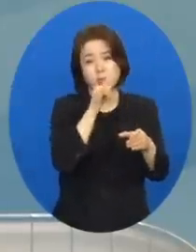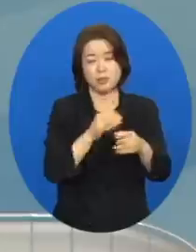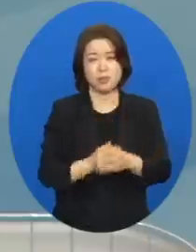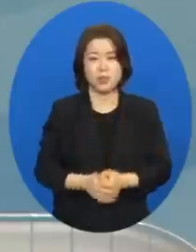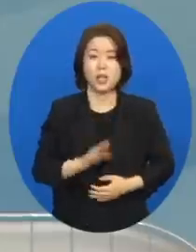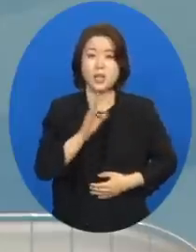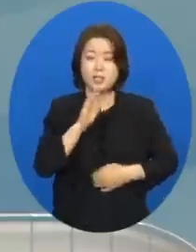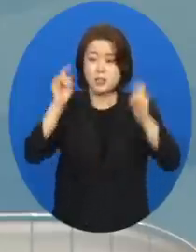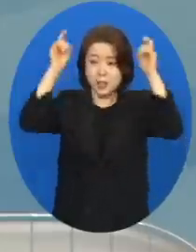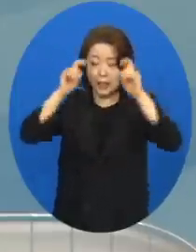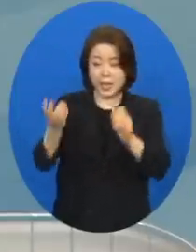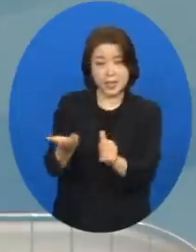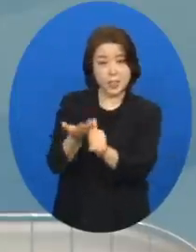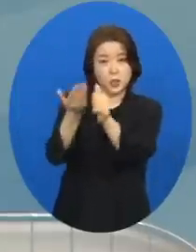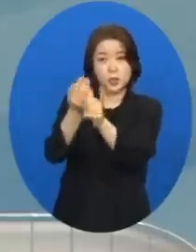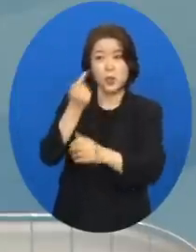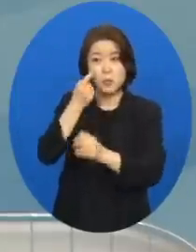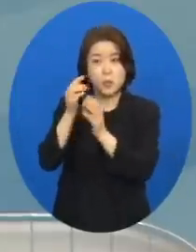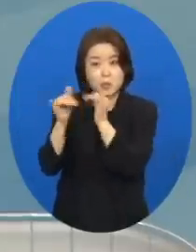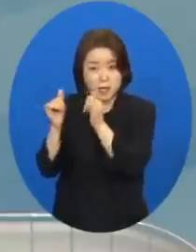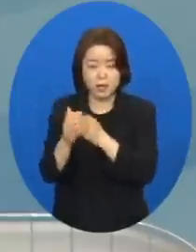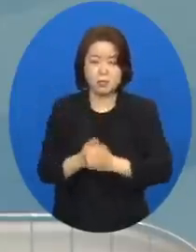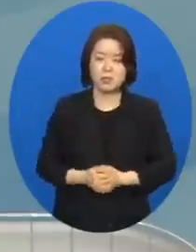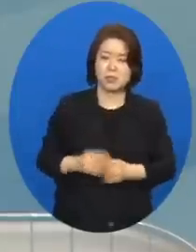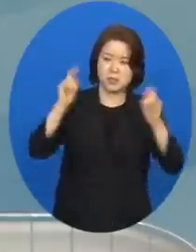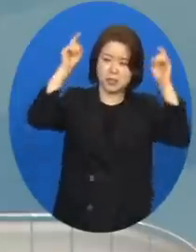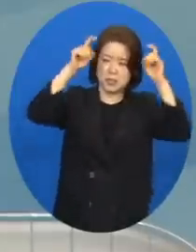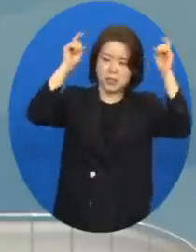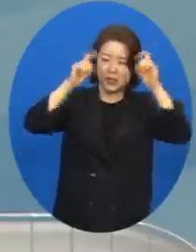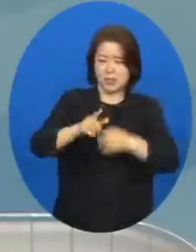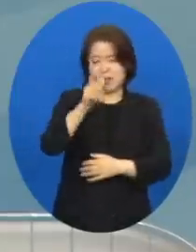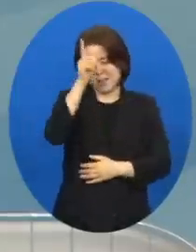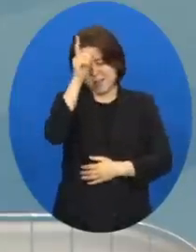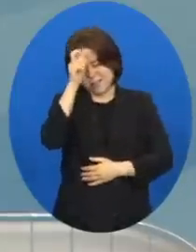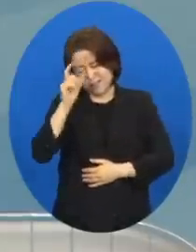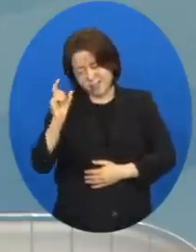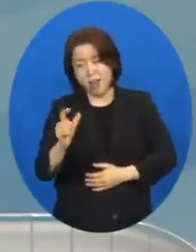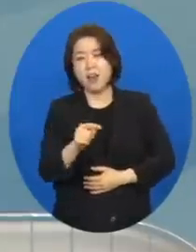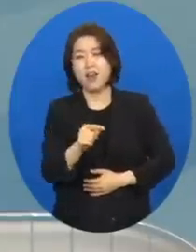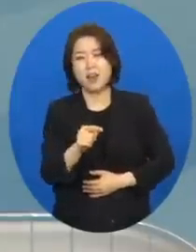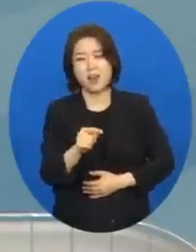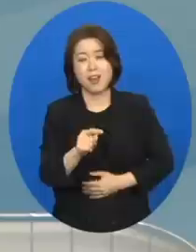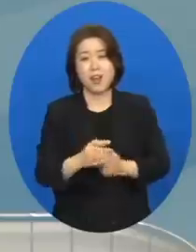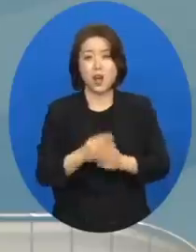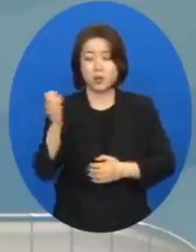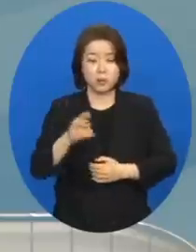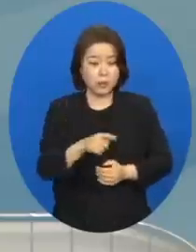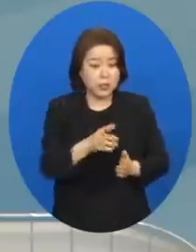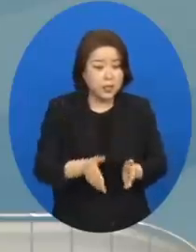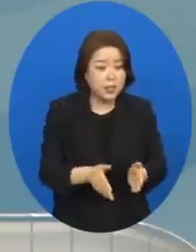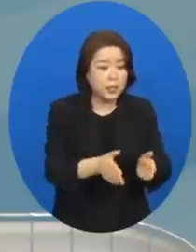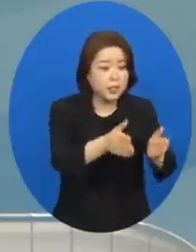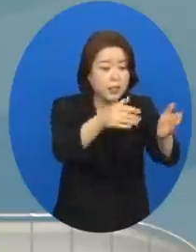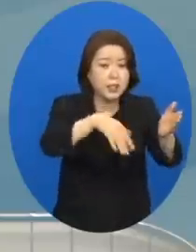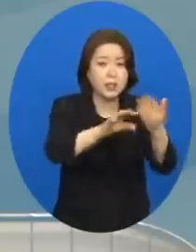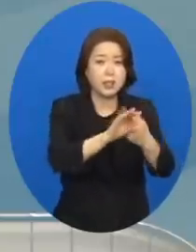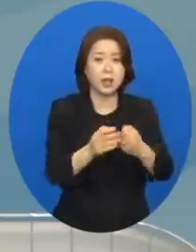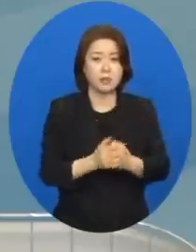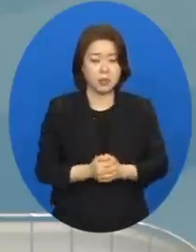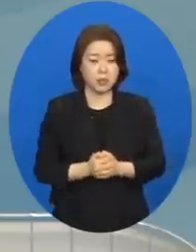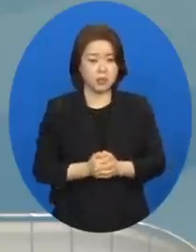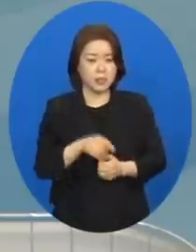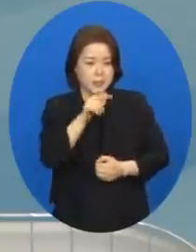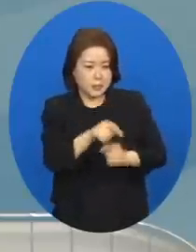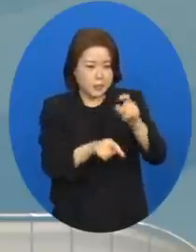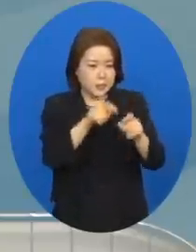양을 길러본 사람들은 양이 굉장히 고집도 세고 어떤 길을 가면 꼭 걸은 그